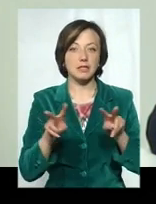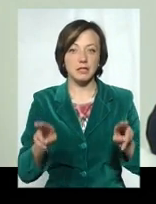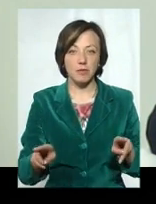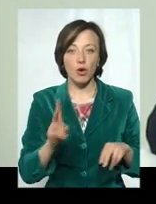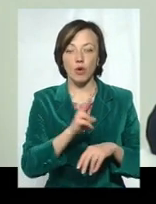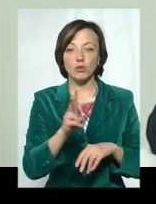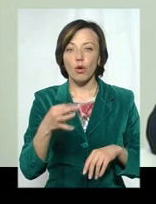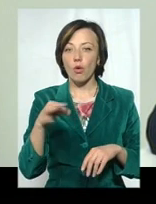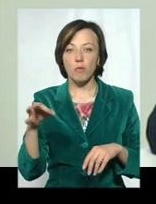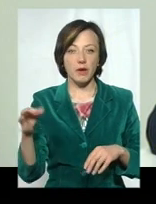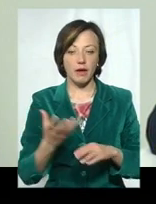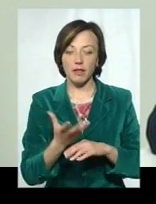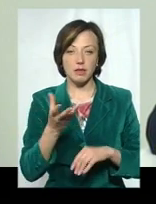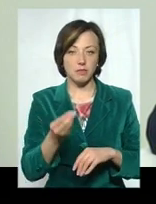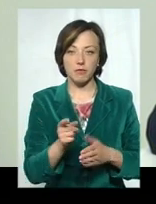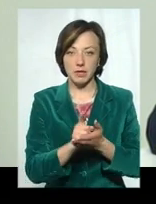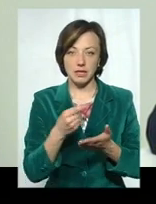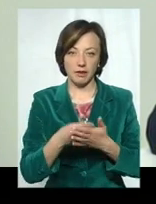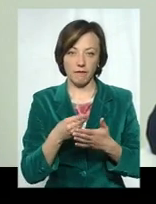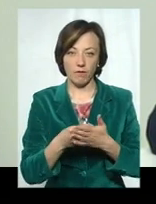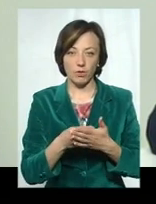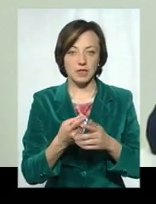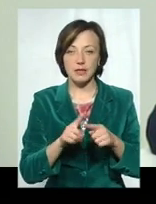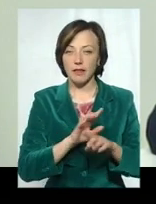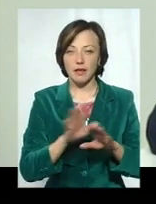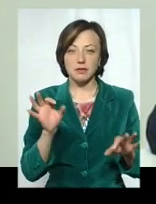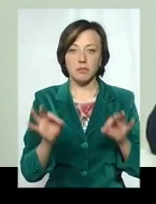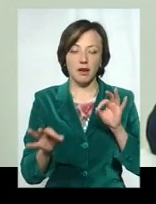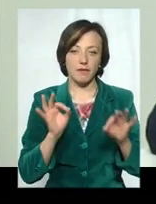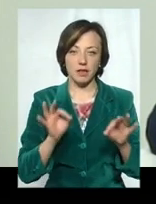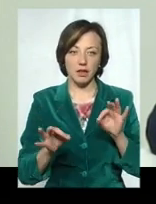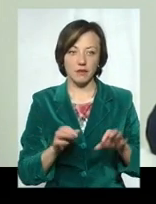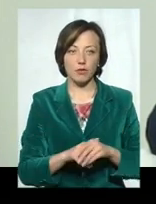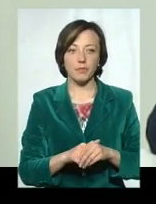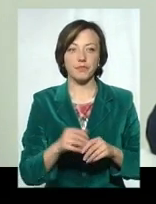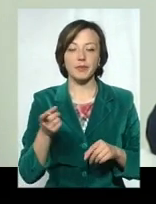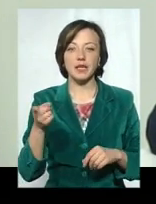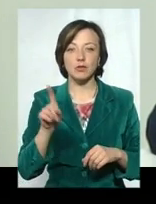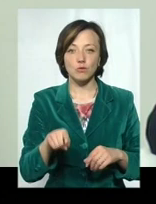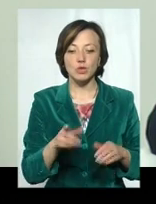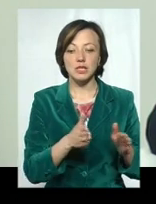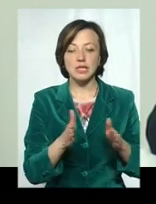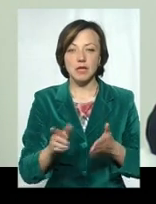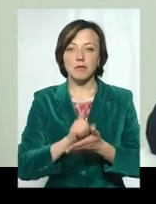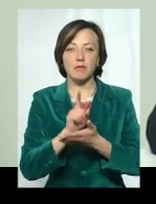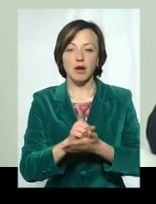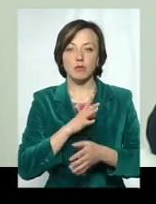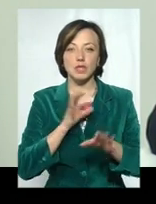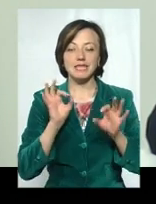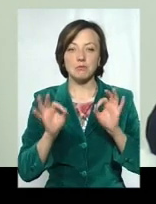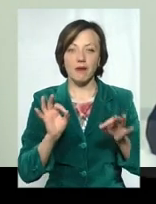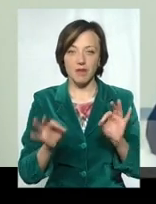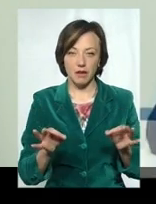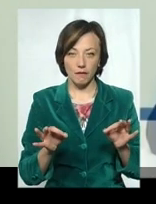і той, хто копійки не заплатив в пенсійний фонд. Це несправедливо. І тому система має бути, перше,